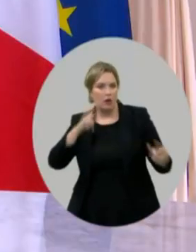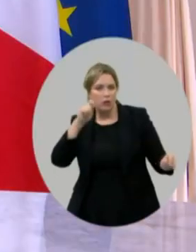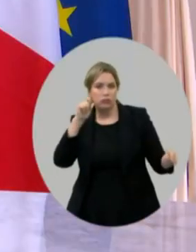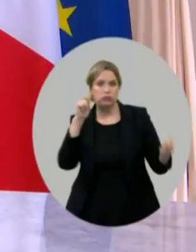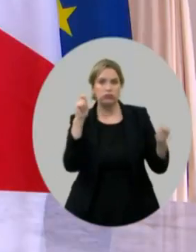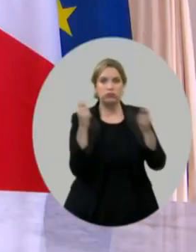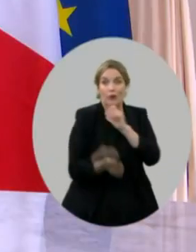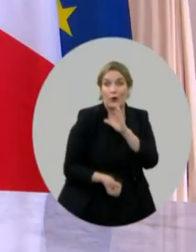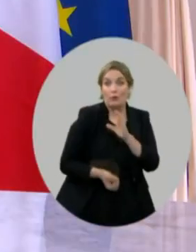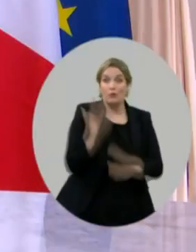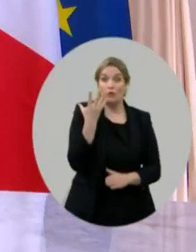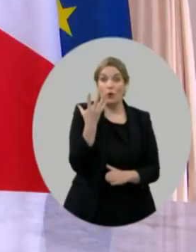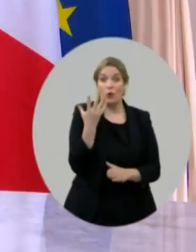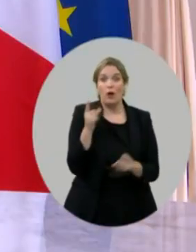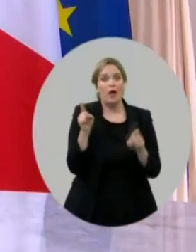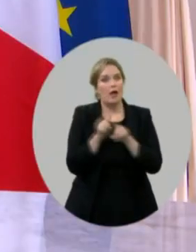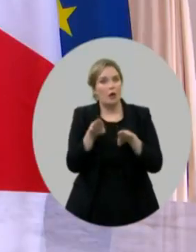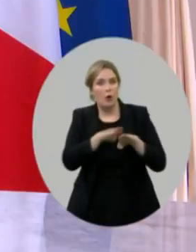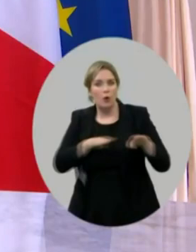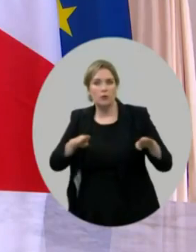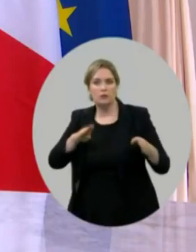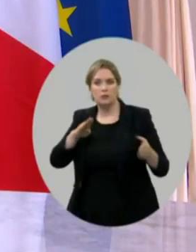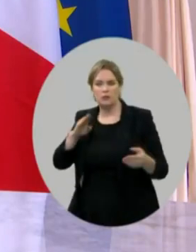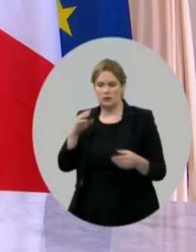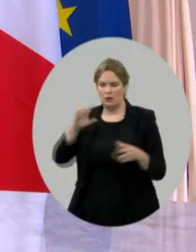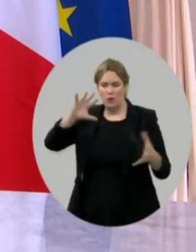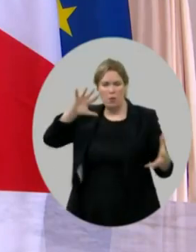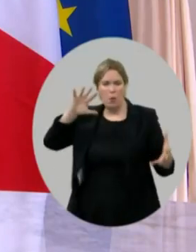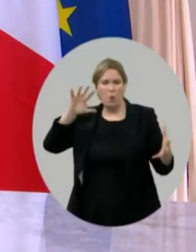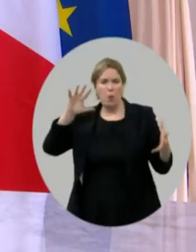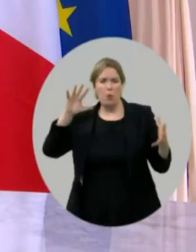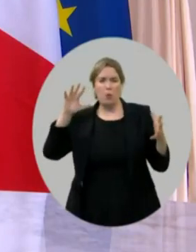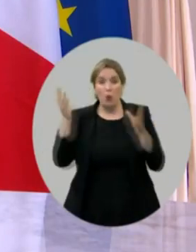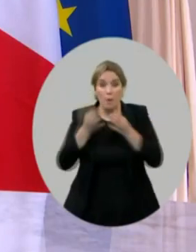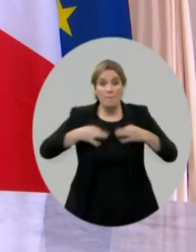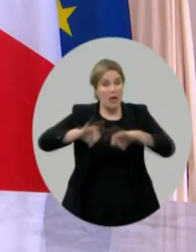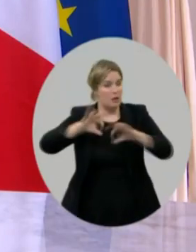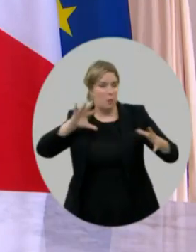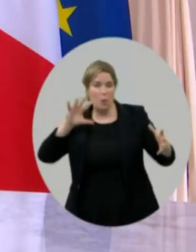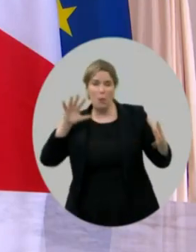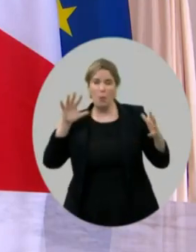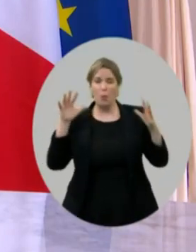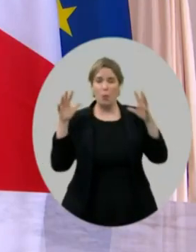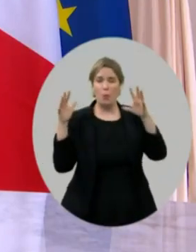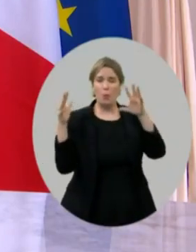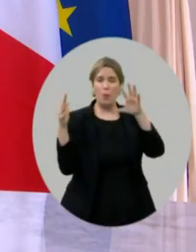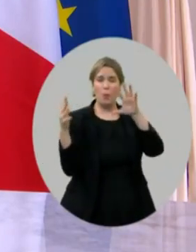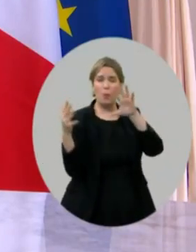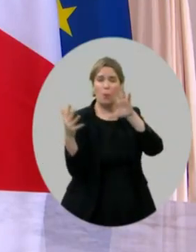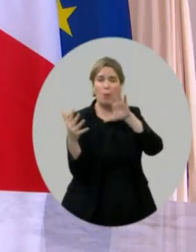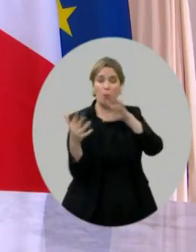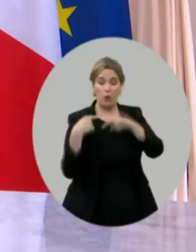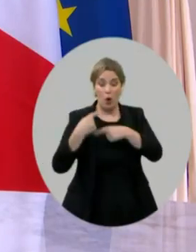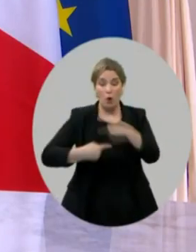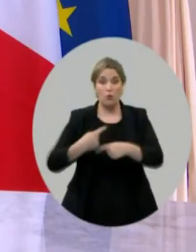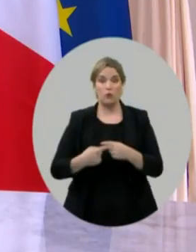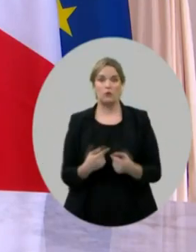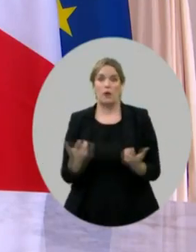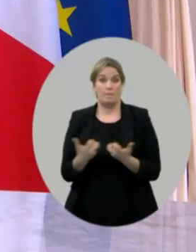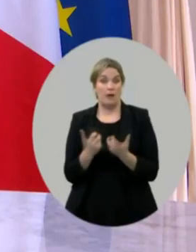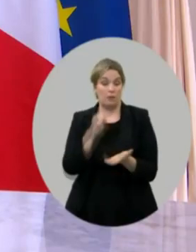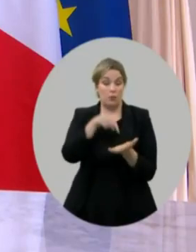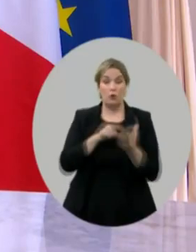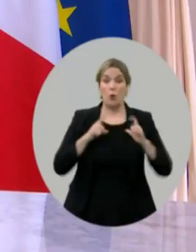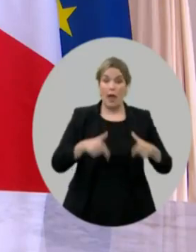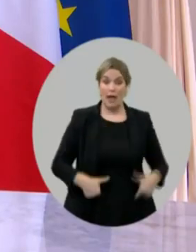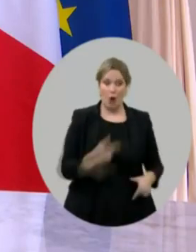avez permis qu'une transformation en profondeur de notre pays advienne. À l'école pour nos